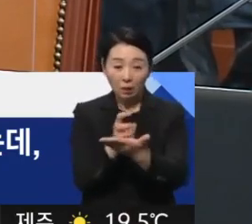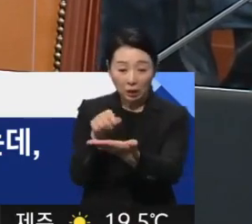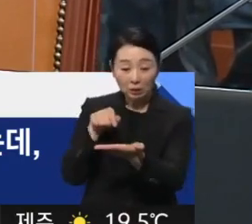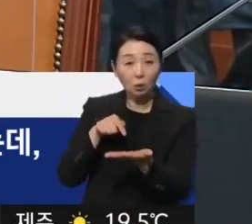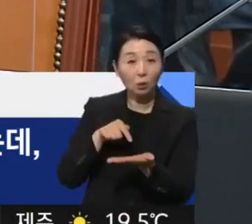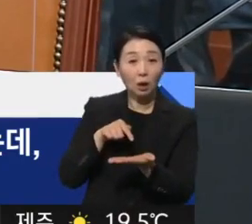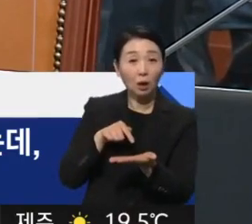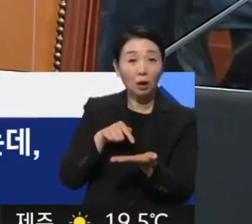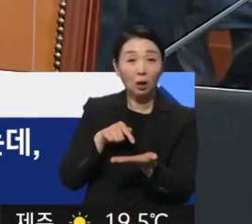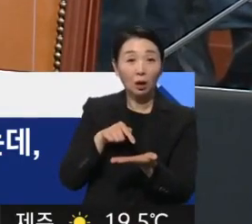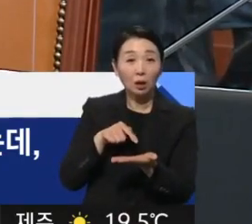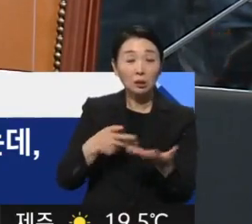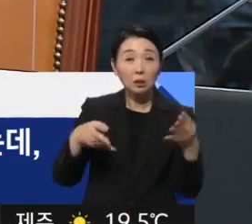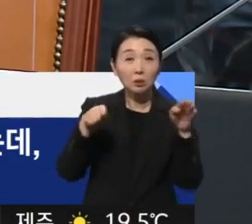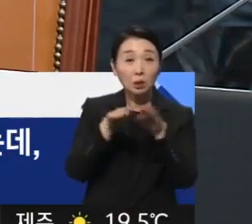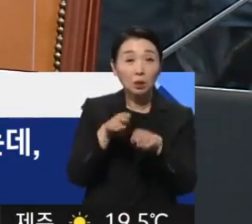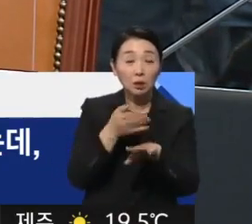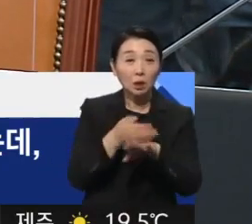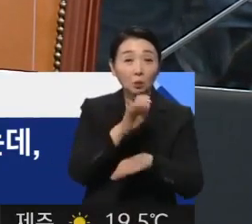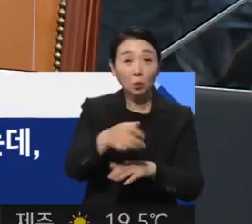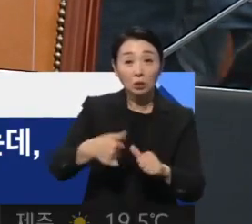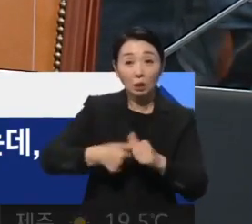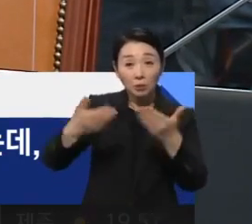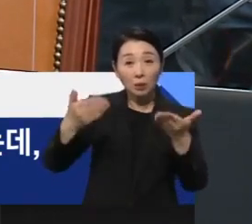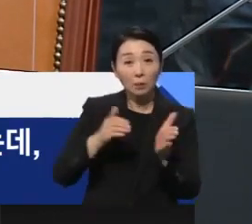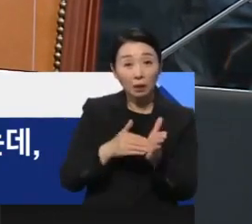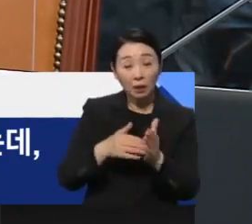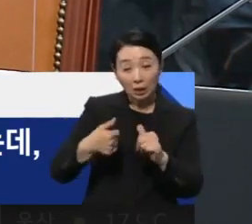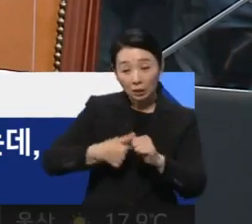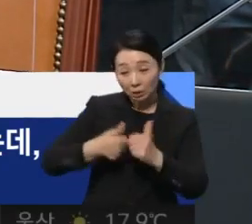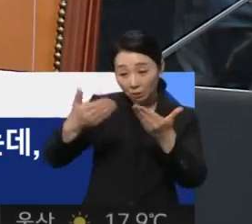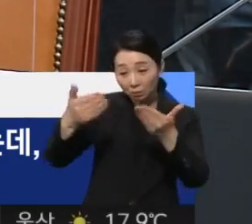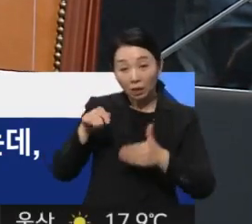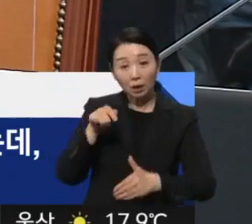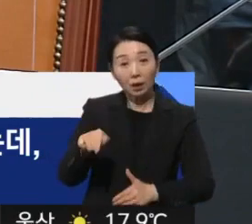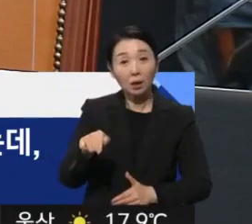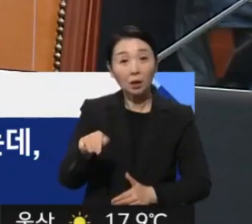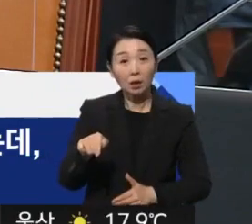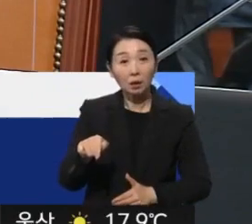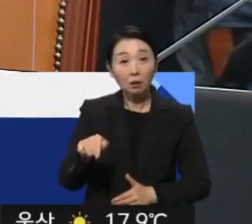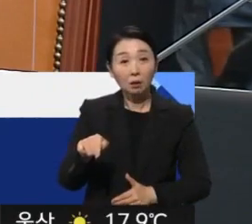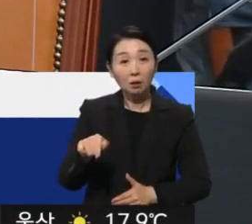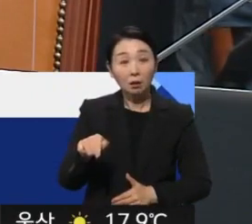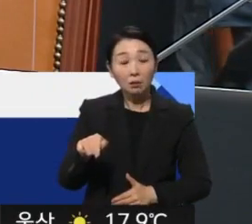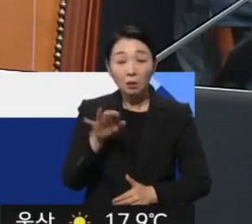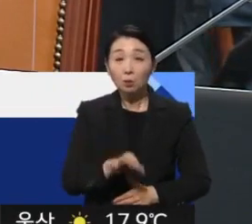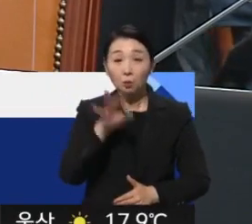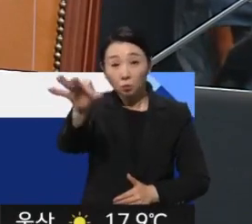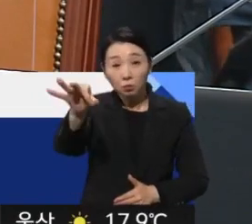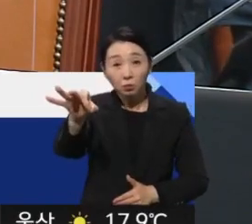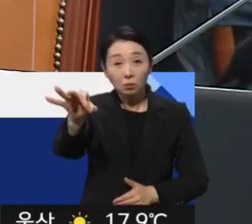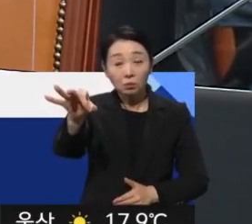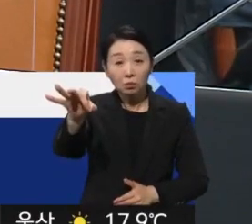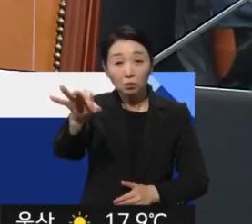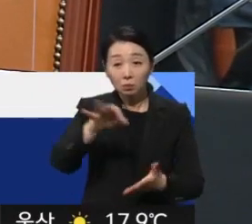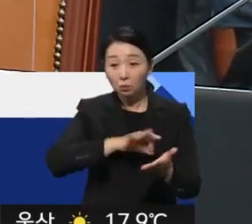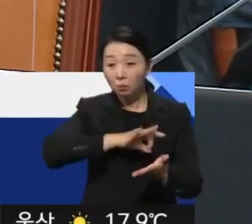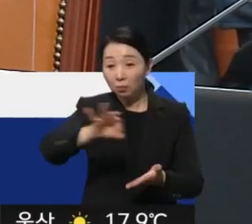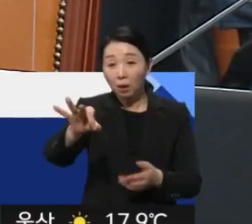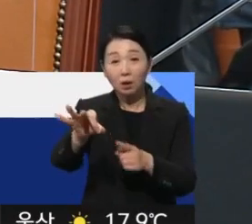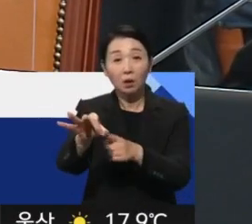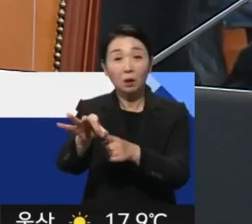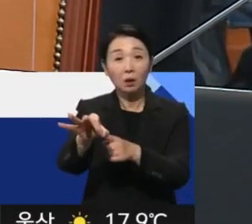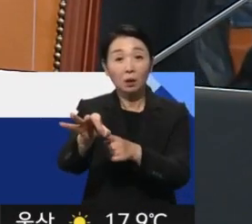왔는데 기관이 다른데 자문을 받았고 그 자문을 받았으면 당연히 비용 지출을 했을 것이고 그 비용